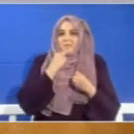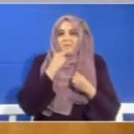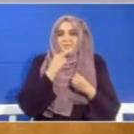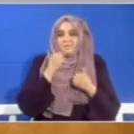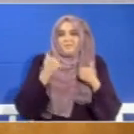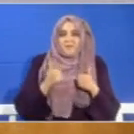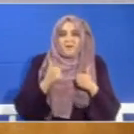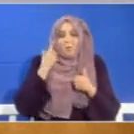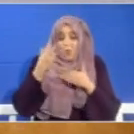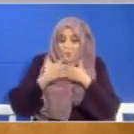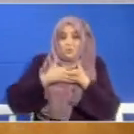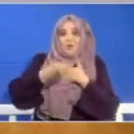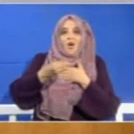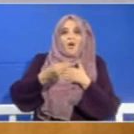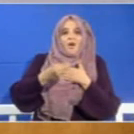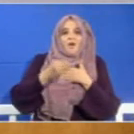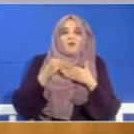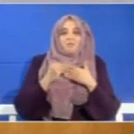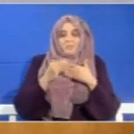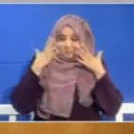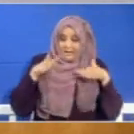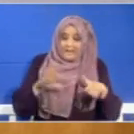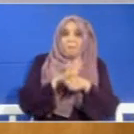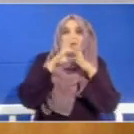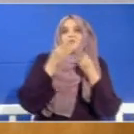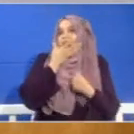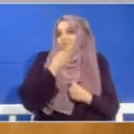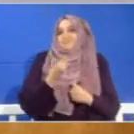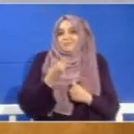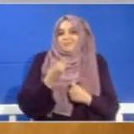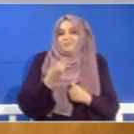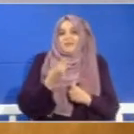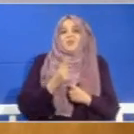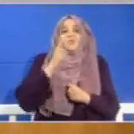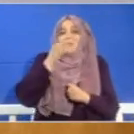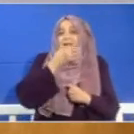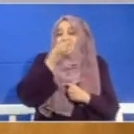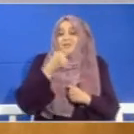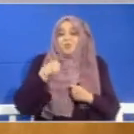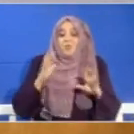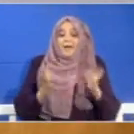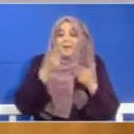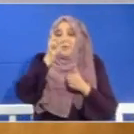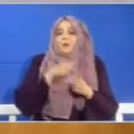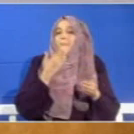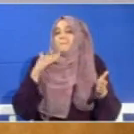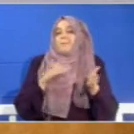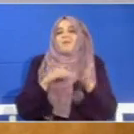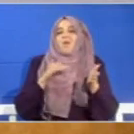الناس خرج في الصورة الحسنة التي قال الله فيها لقد خلقنا الإنسان في أحسن